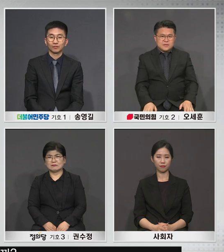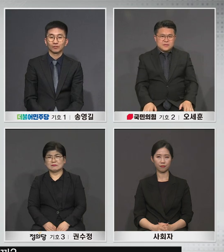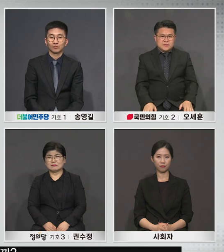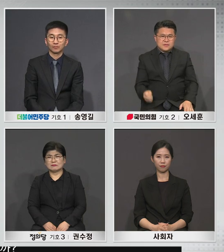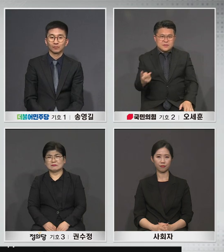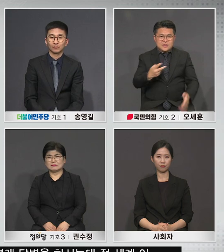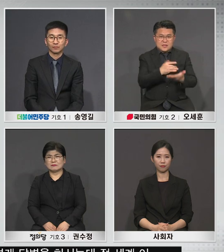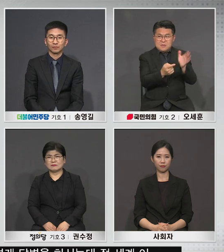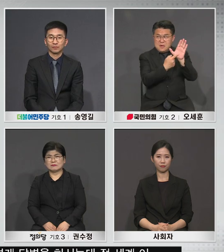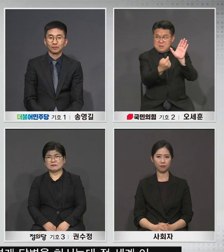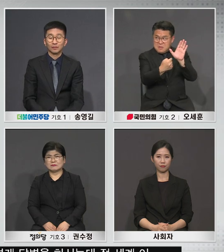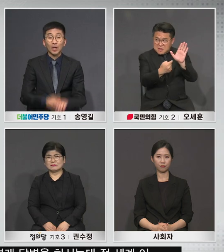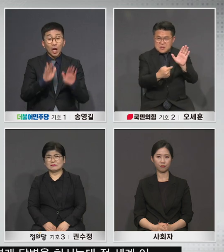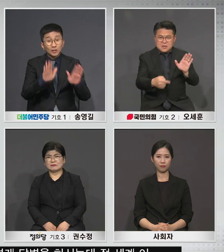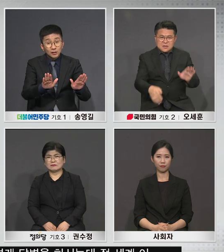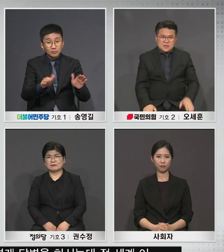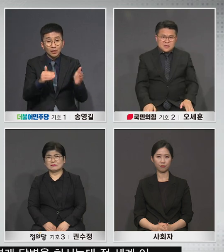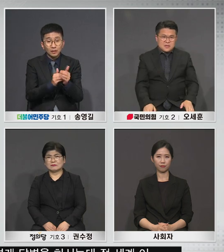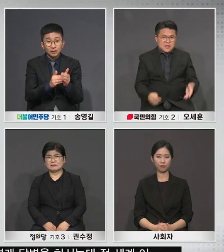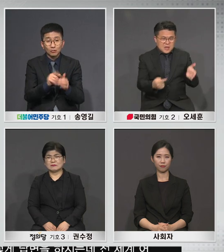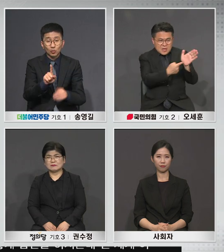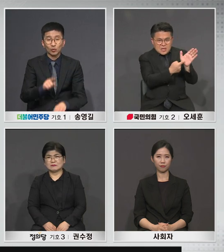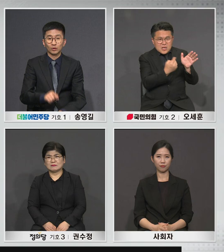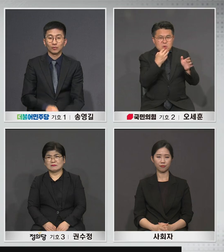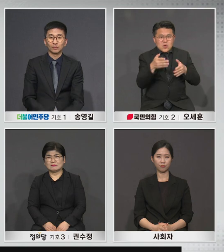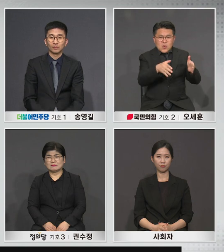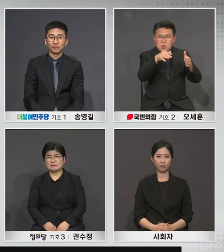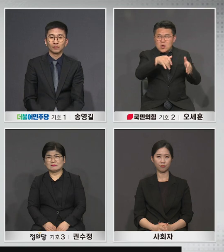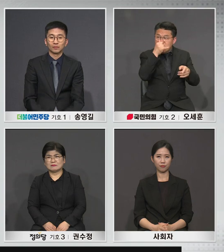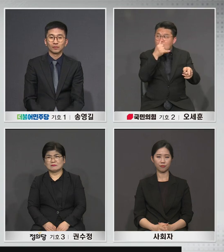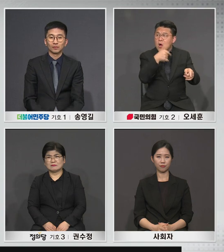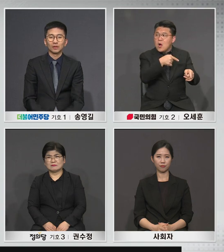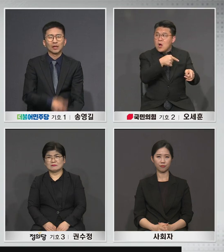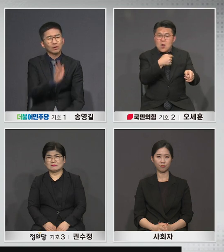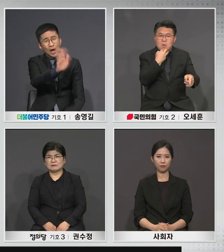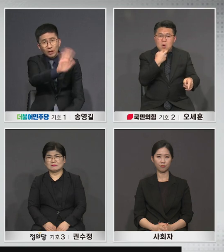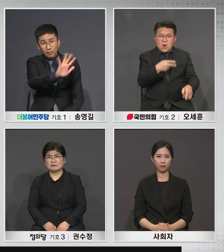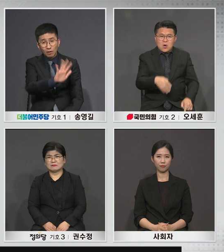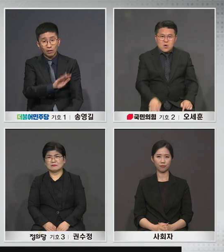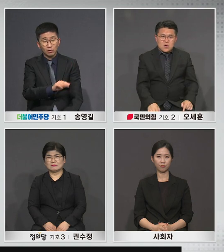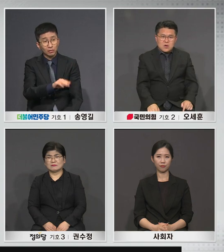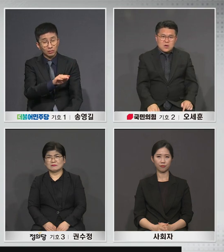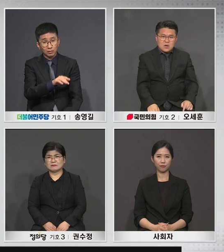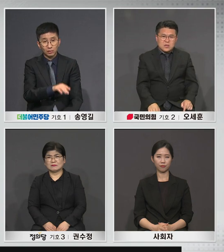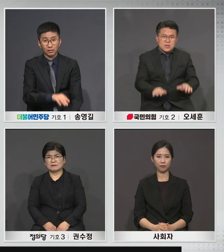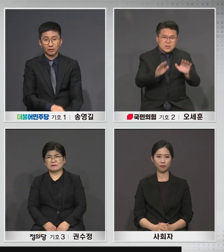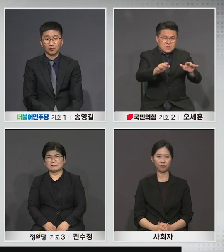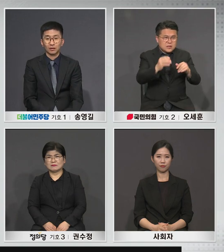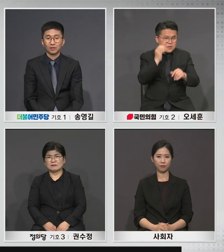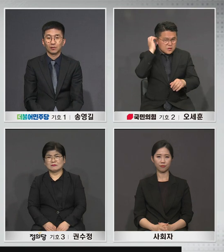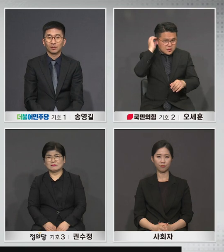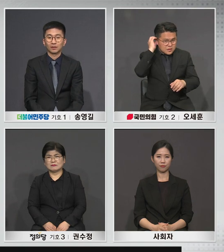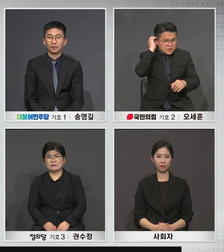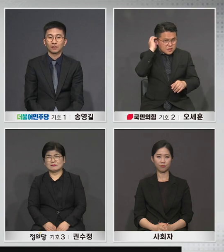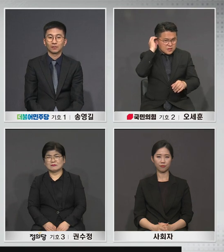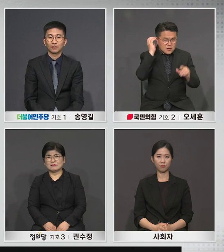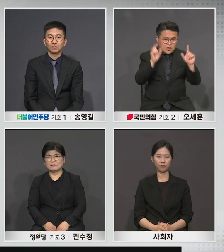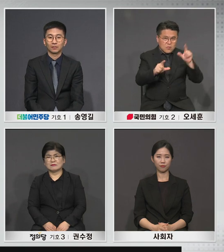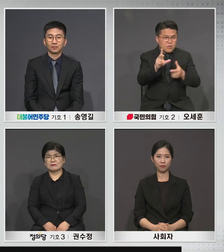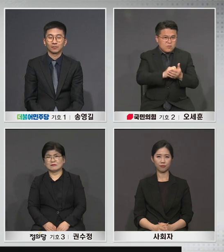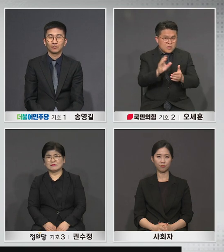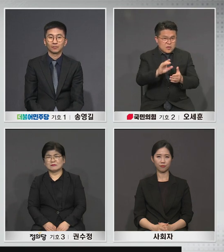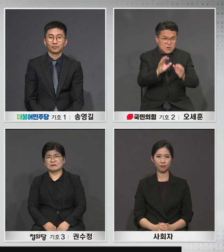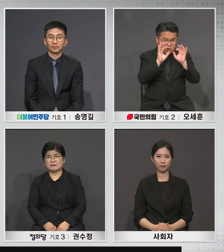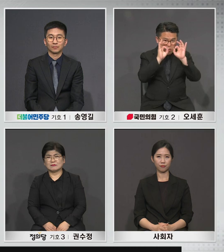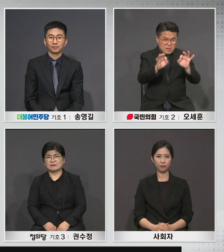그림을 보여드리겠습니다. 지금까지 그림만 들고 있는 거 아니에요? 경기도에 지어지고 있는 용적률 500% 아니 모양이 문제가 아니라 이 조밀한